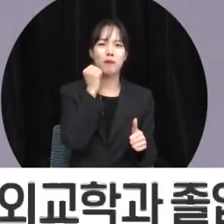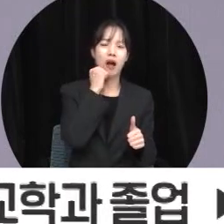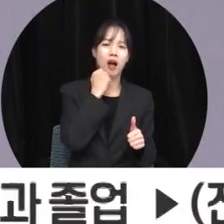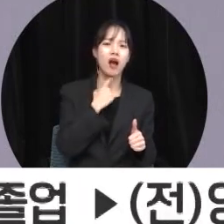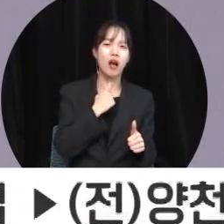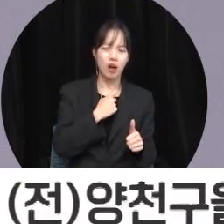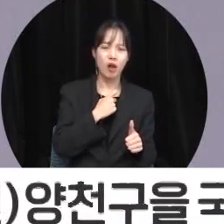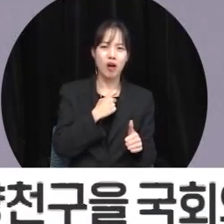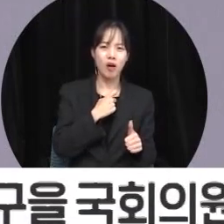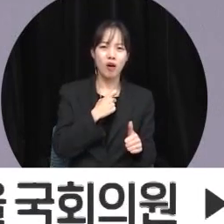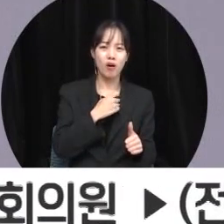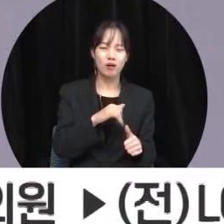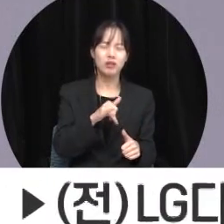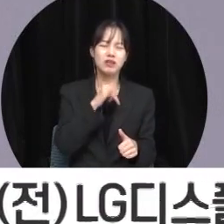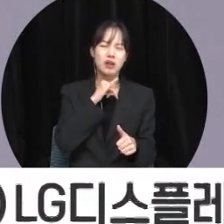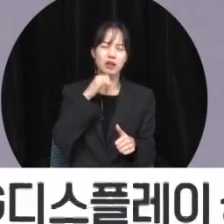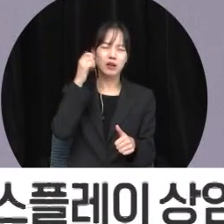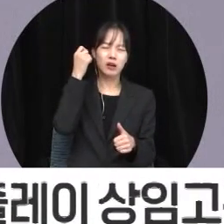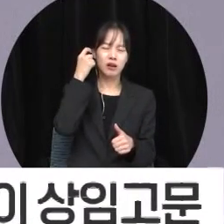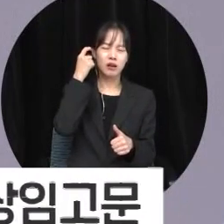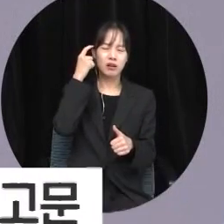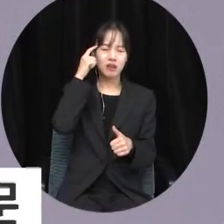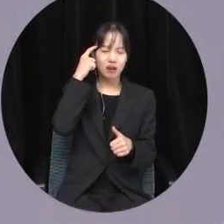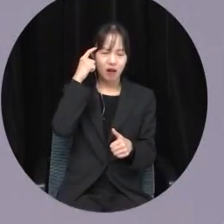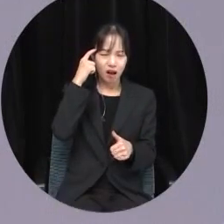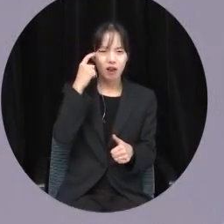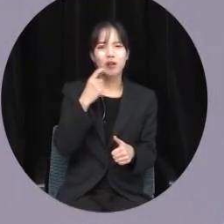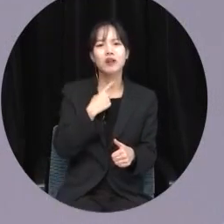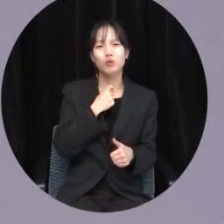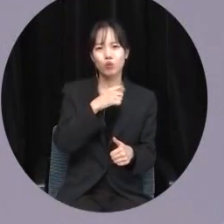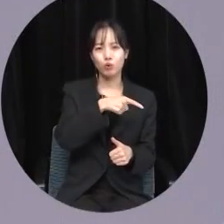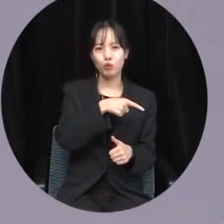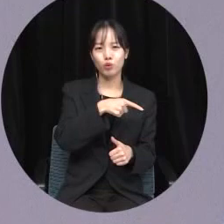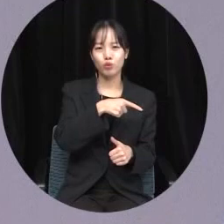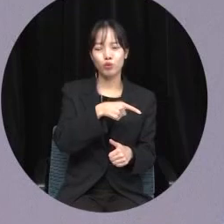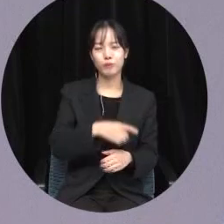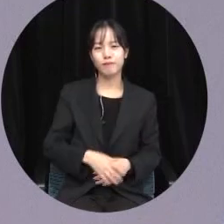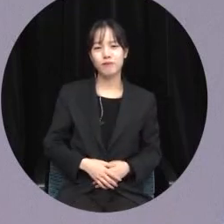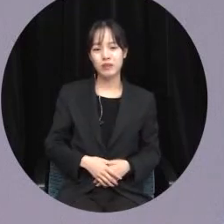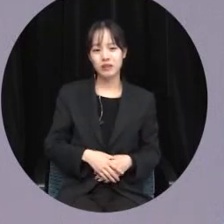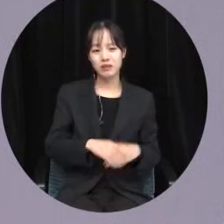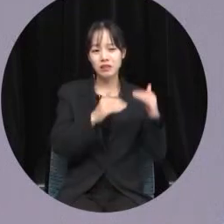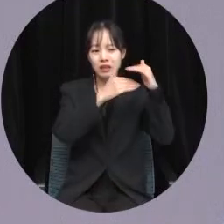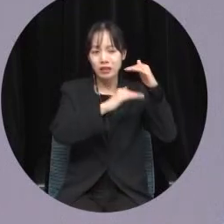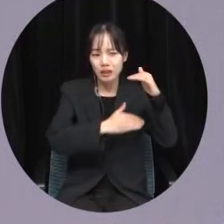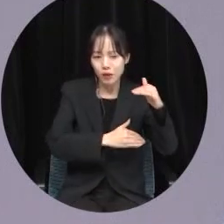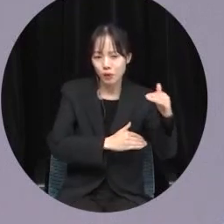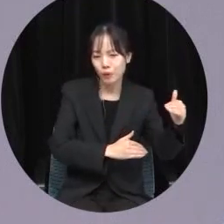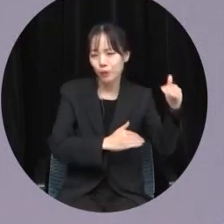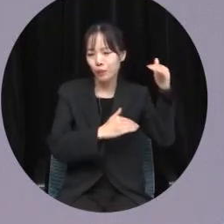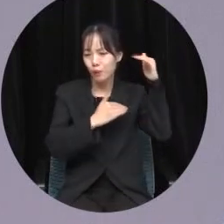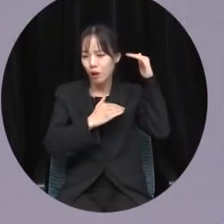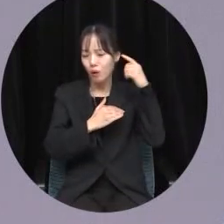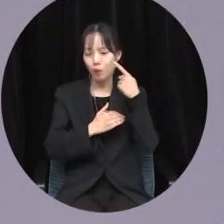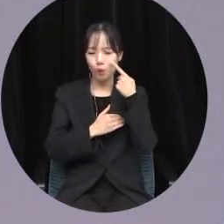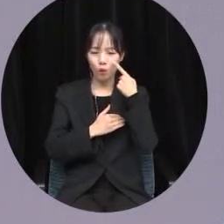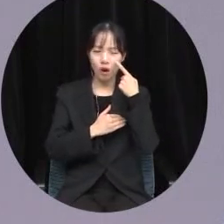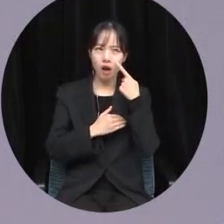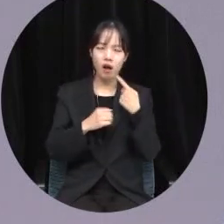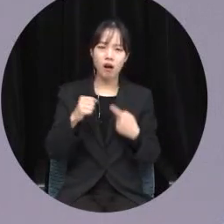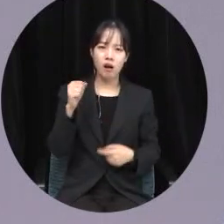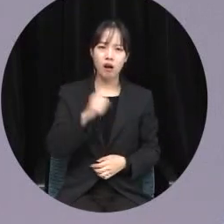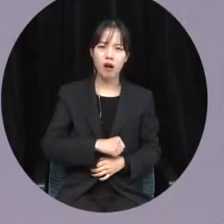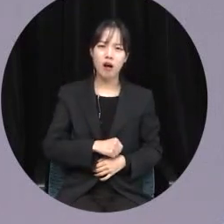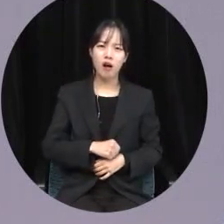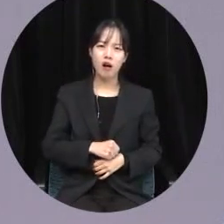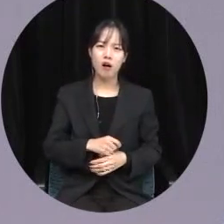쭉 들어보니까 이 피해 학생에 대한 이 보호와 구제 이